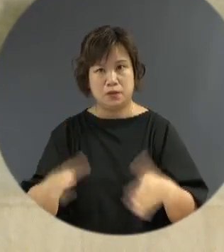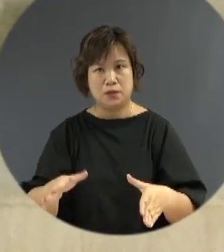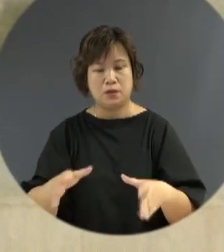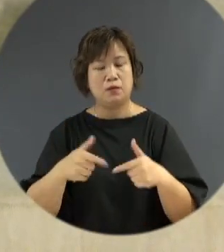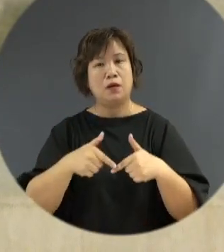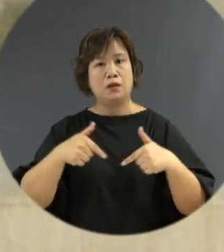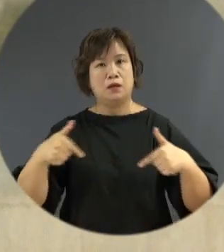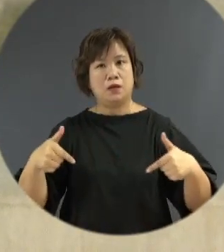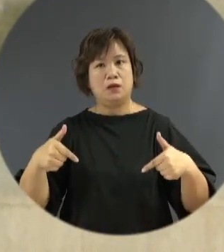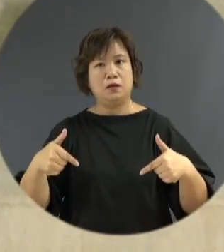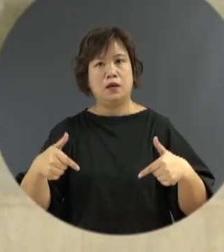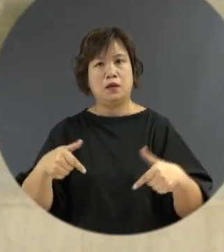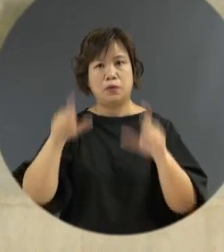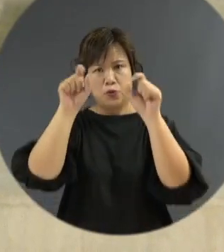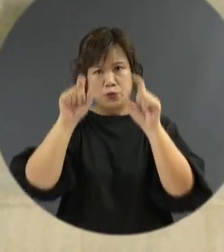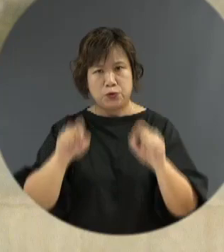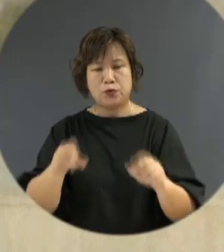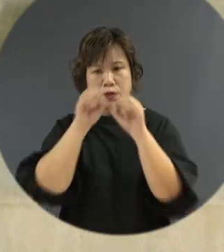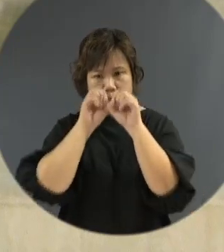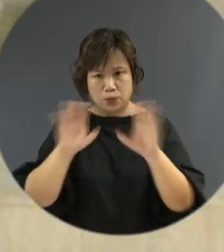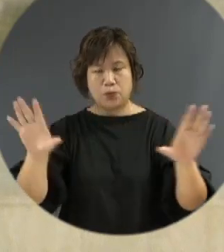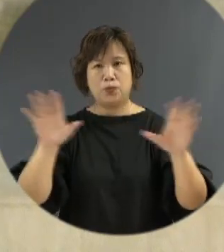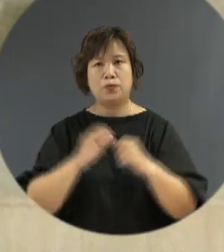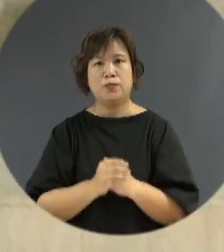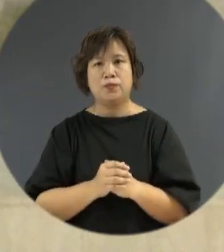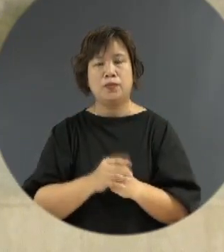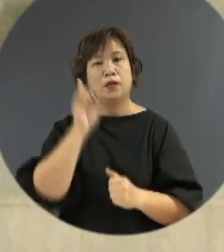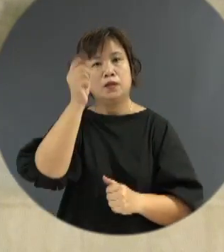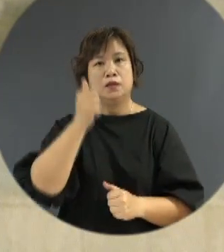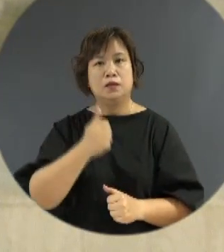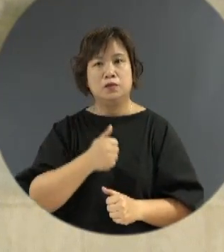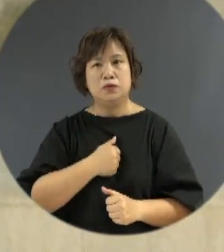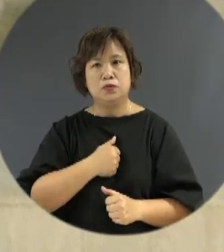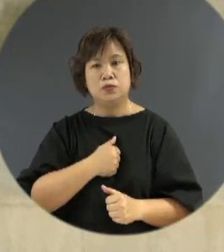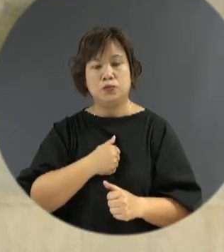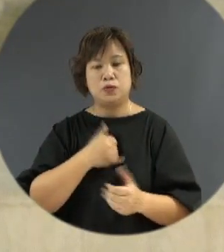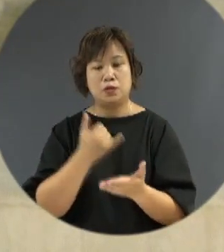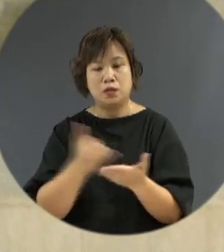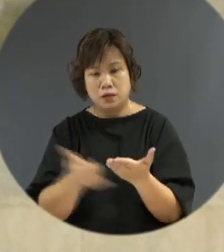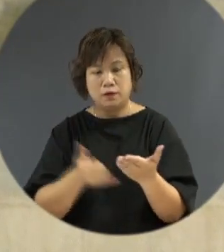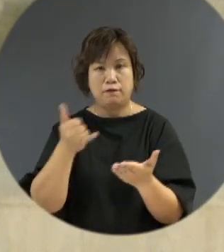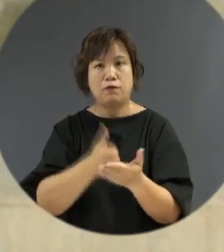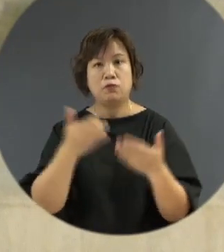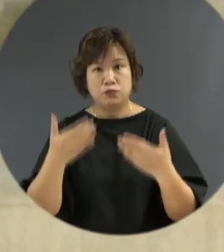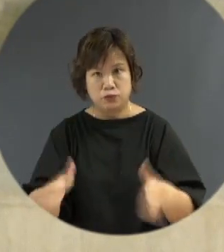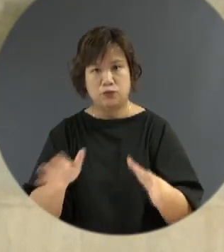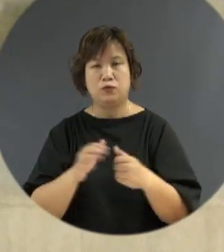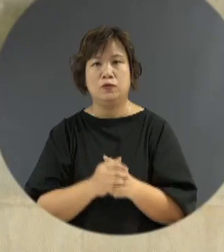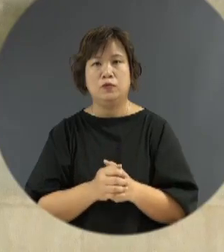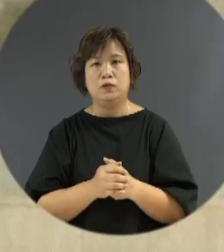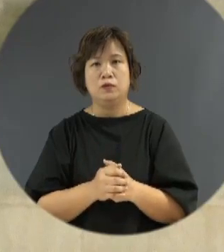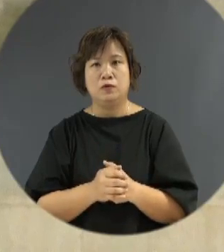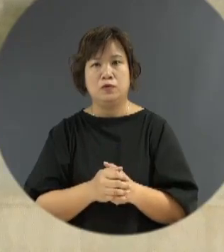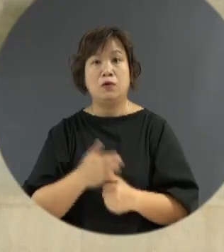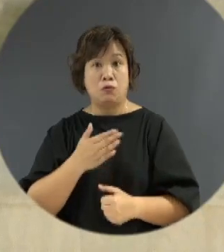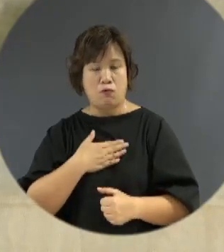详细地公开宣称，天主却从死者中复活了他，